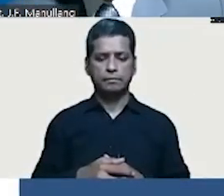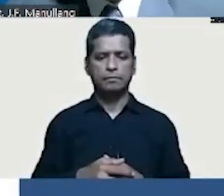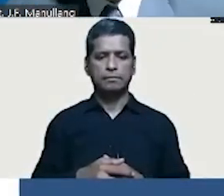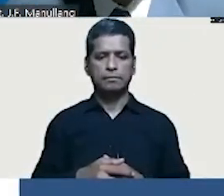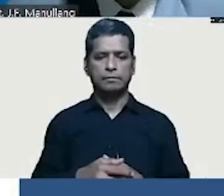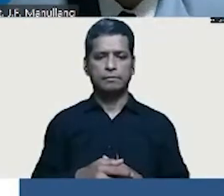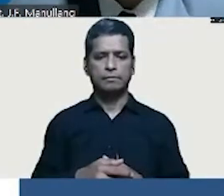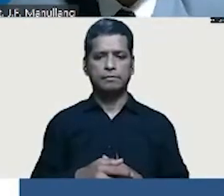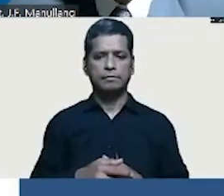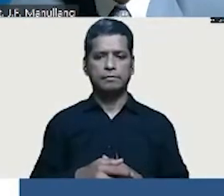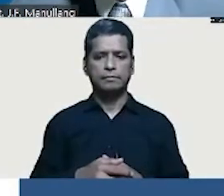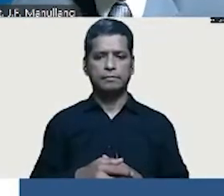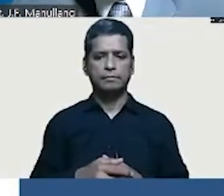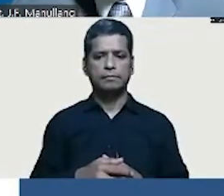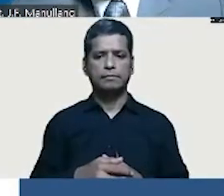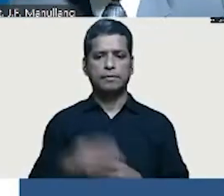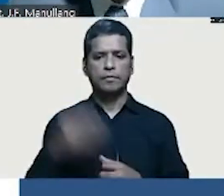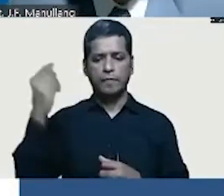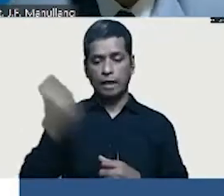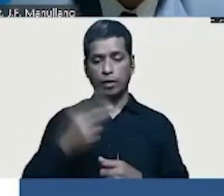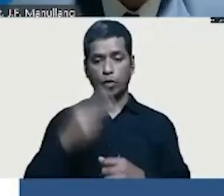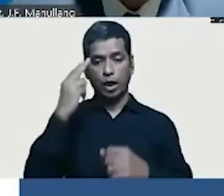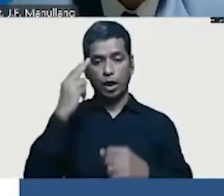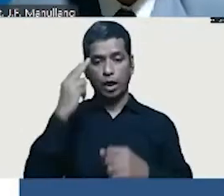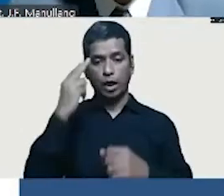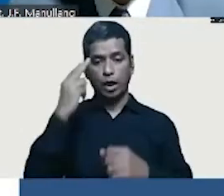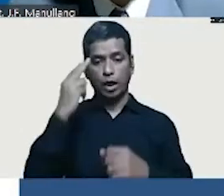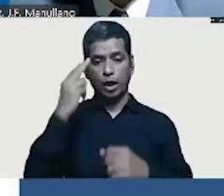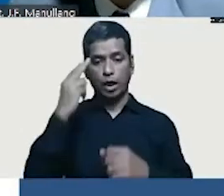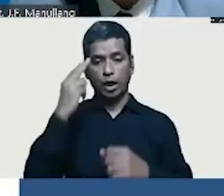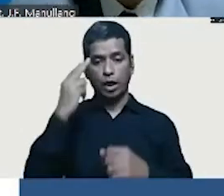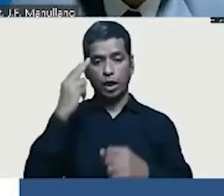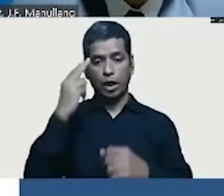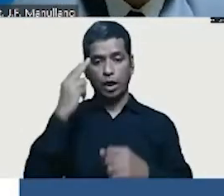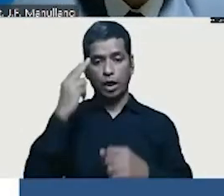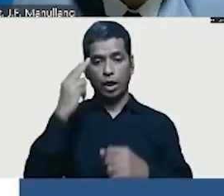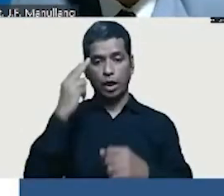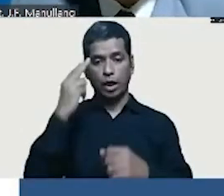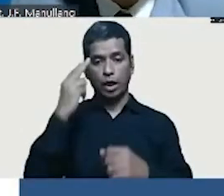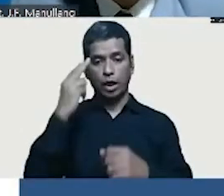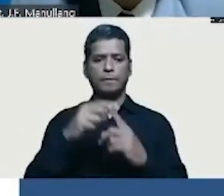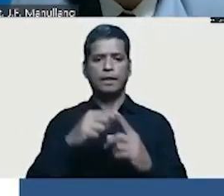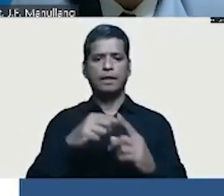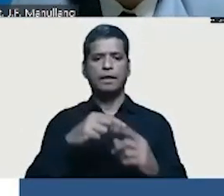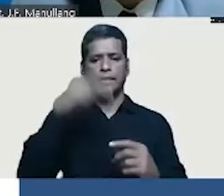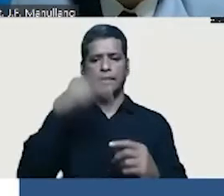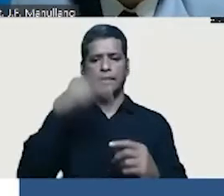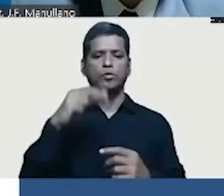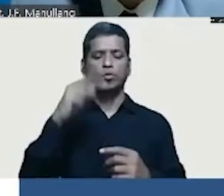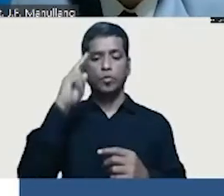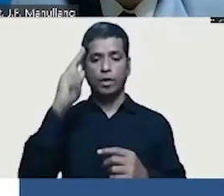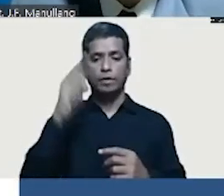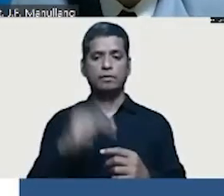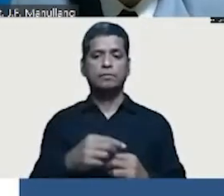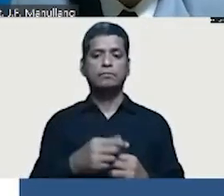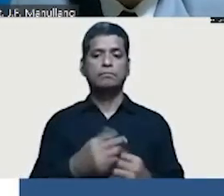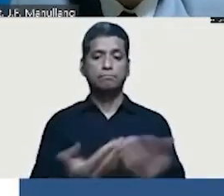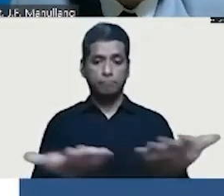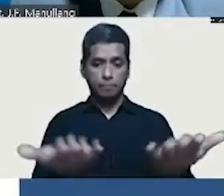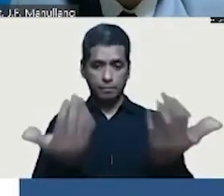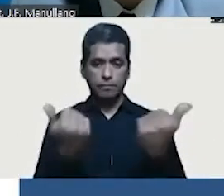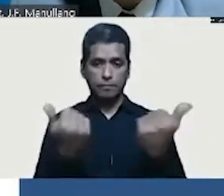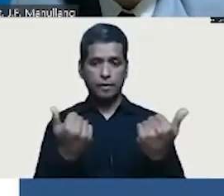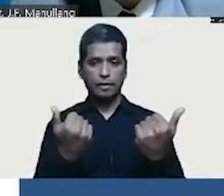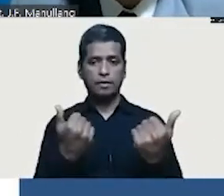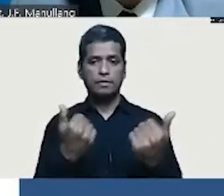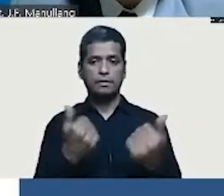yang kedua kali karena itu malam hari ini memang Ajak saudara semuanya baik yang selama